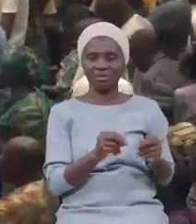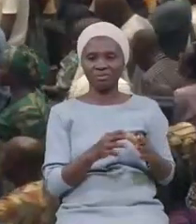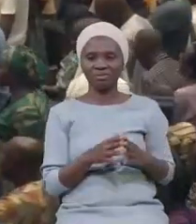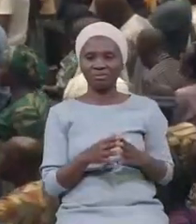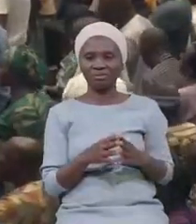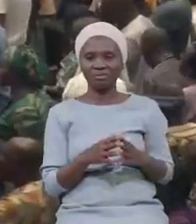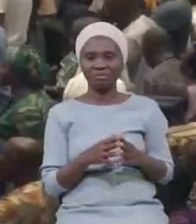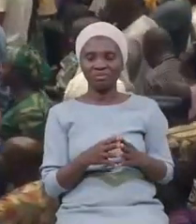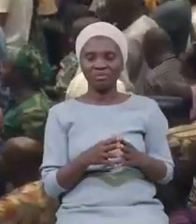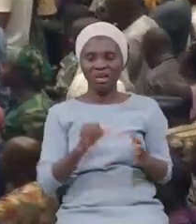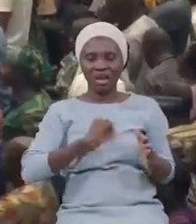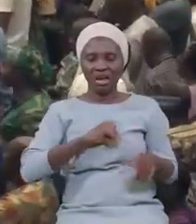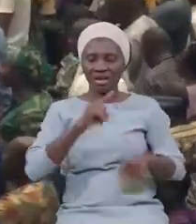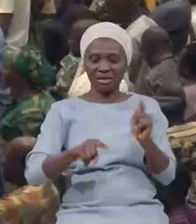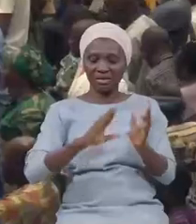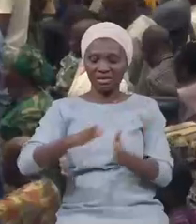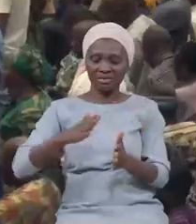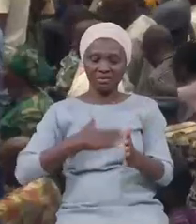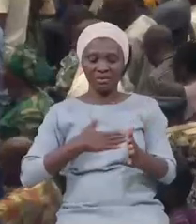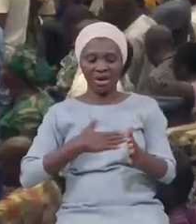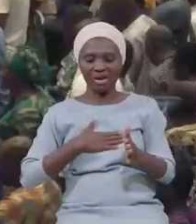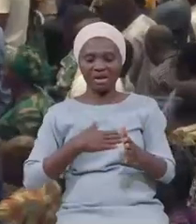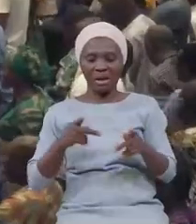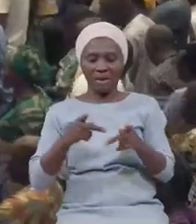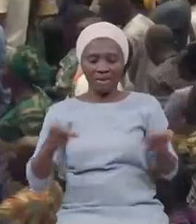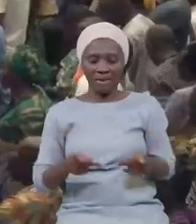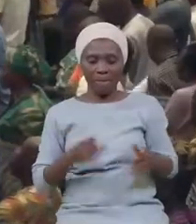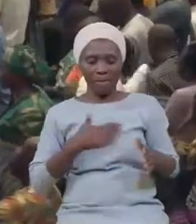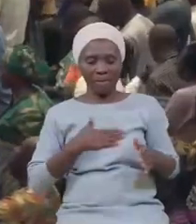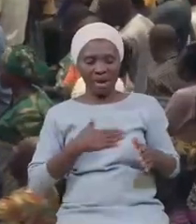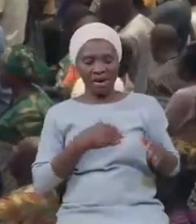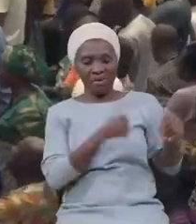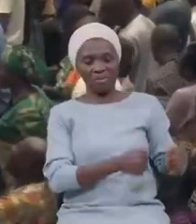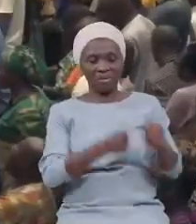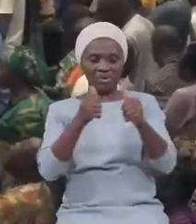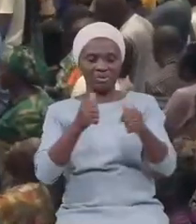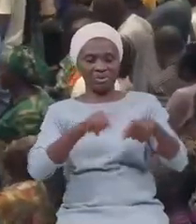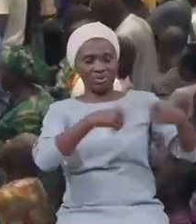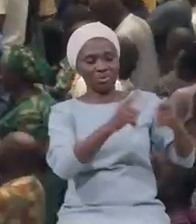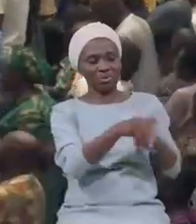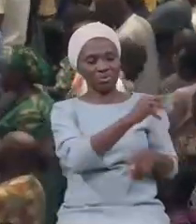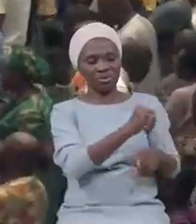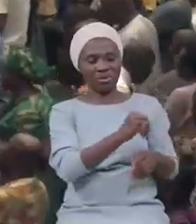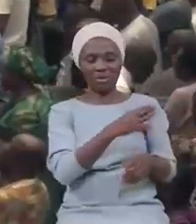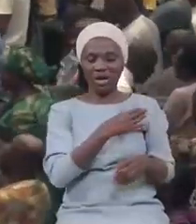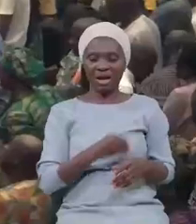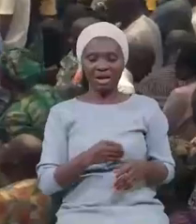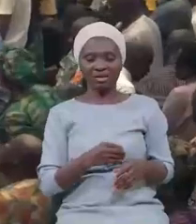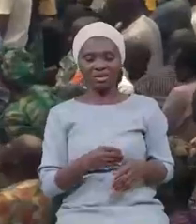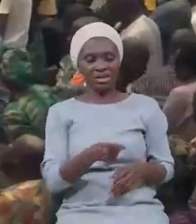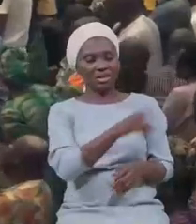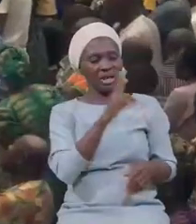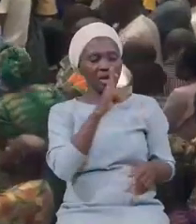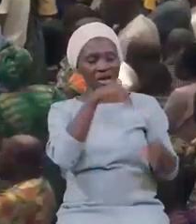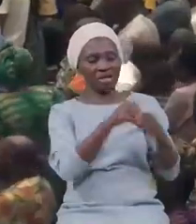Ils sont sous ma dignité, ma position. Je ne peux pas aller vers eux. Je suis très élevé. Je suis grand. Eux, là, ils